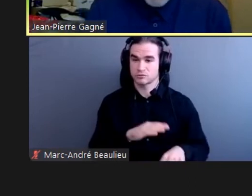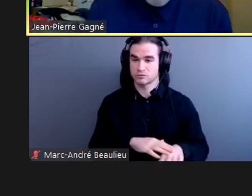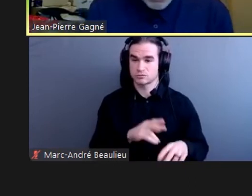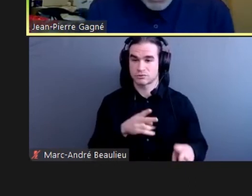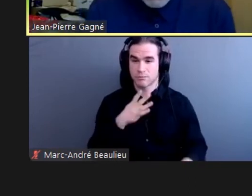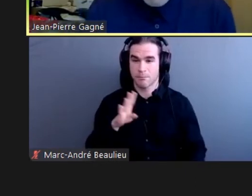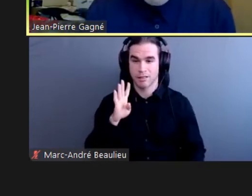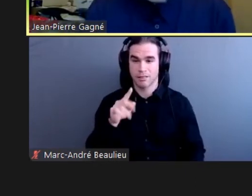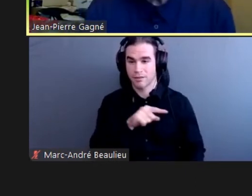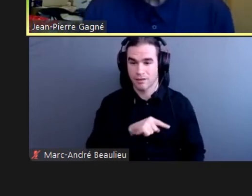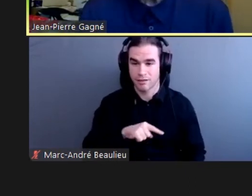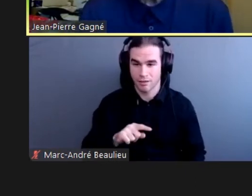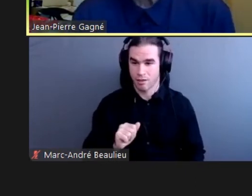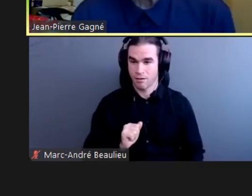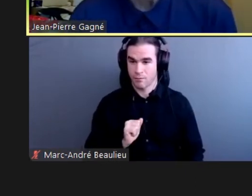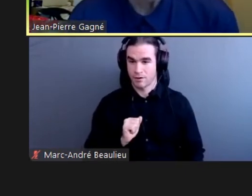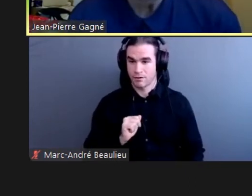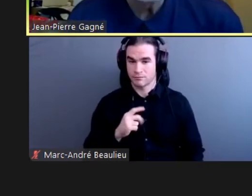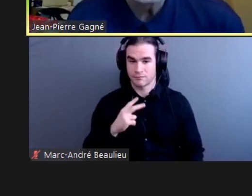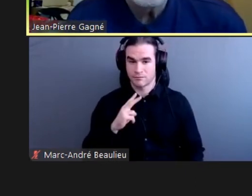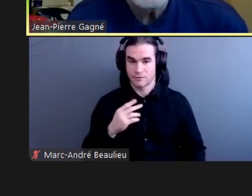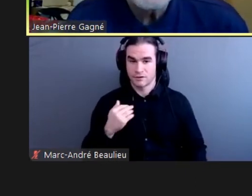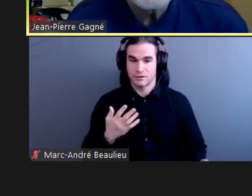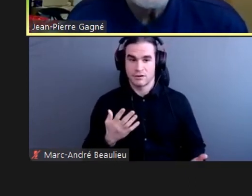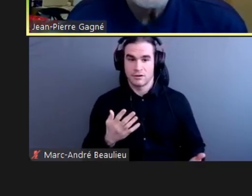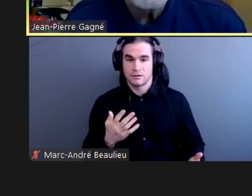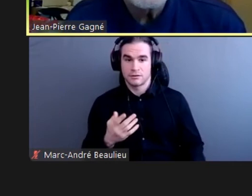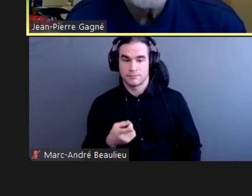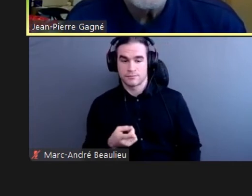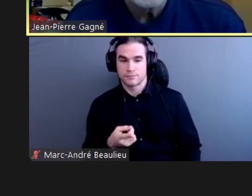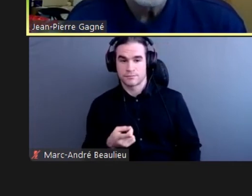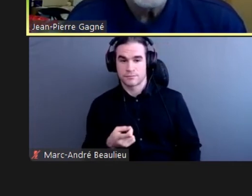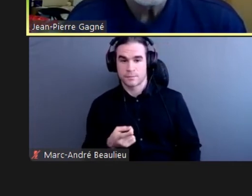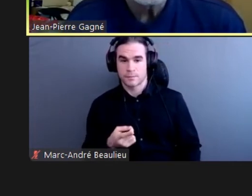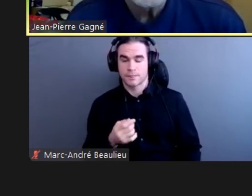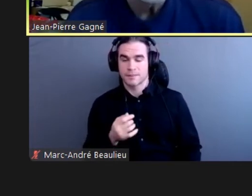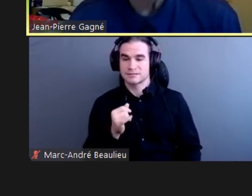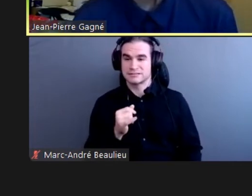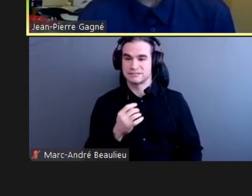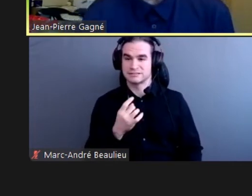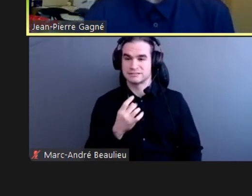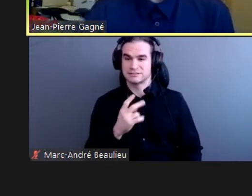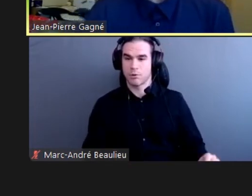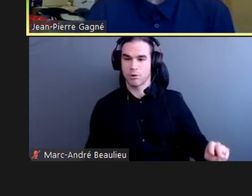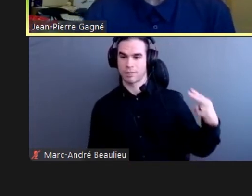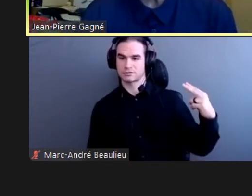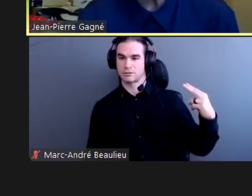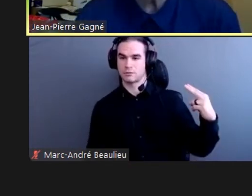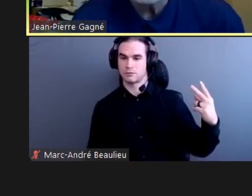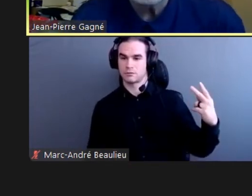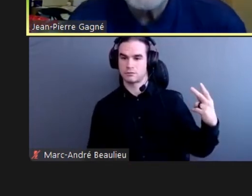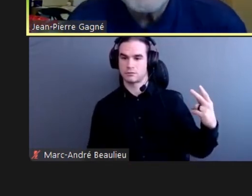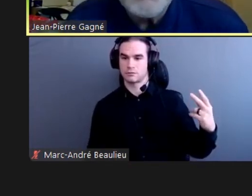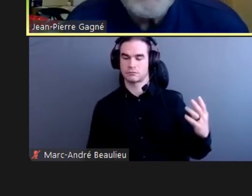témoigner moi-même, c'est de parler quand on n'a pas l'attention de la personne. Alors, tu sais, dans notre